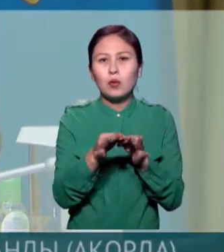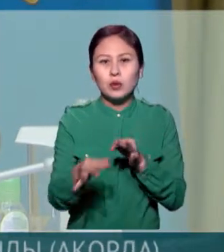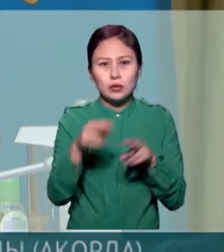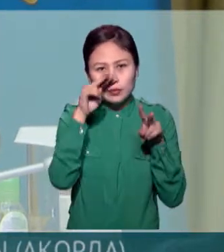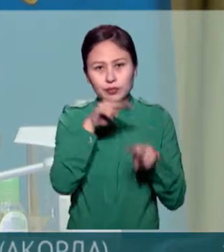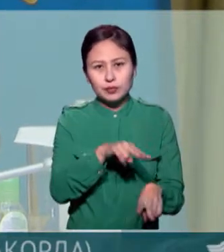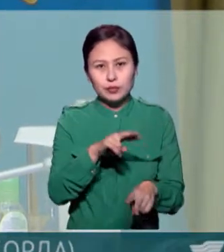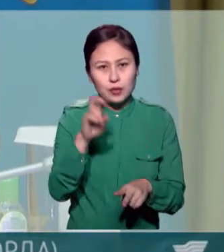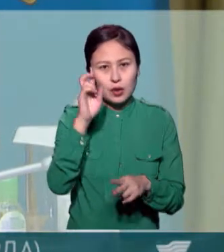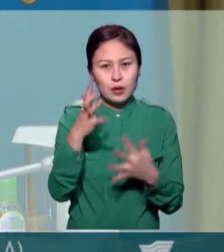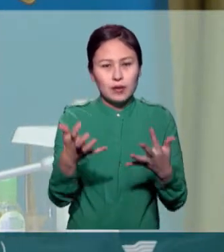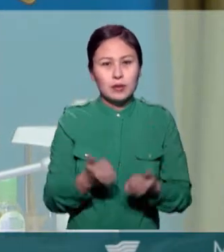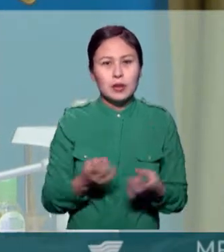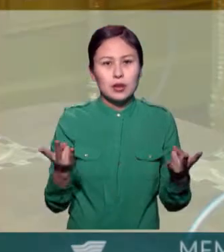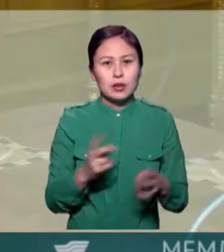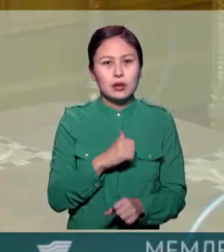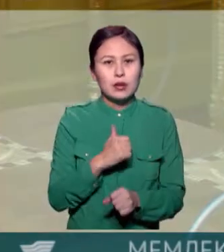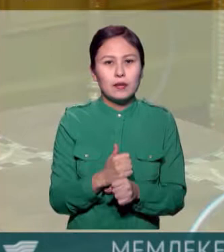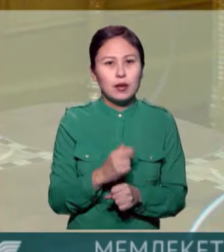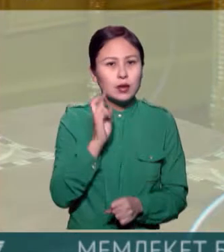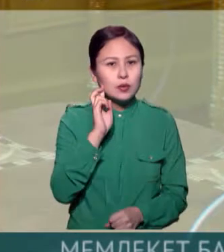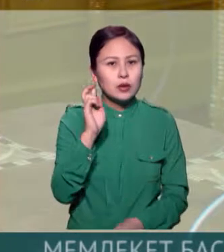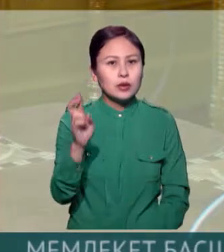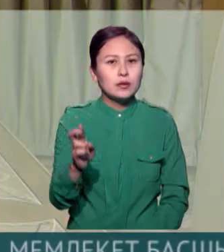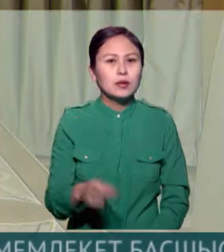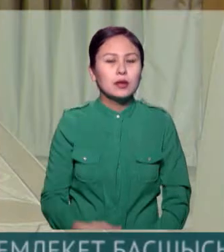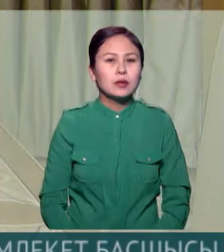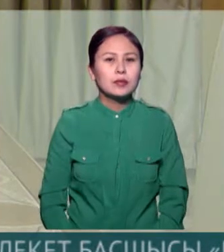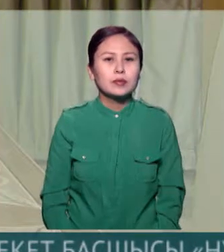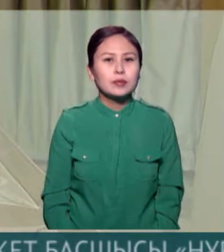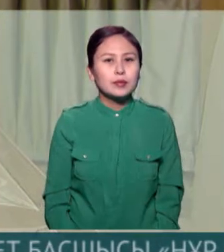бақылауға алуы тиіс, деді мемлекет басшысы.